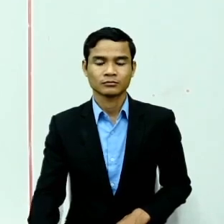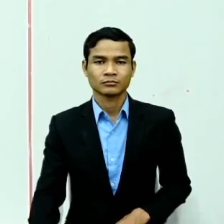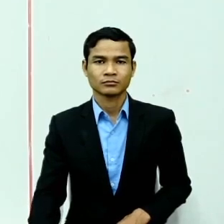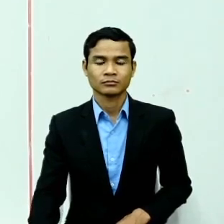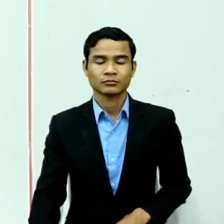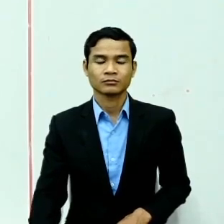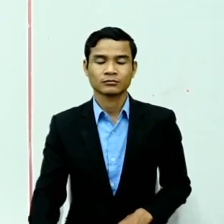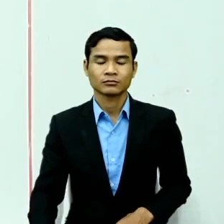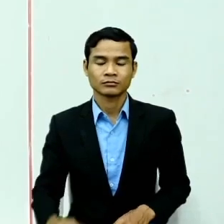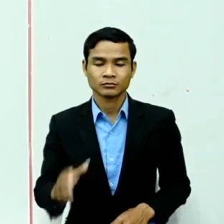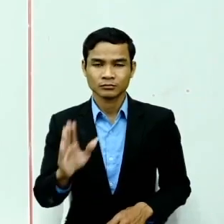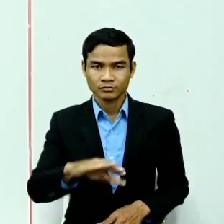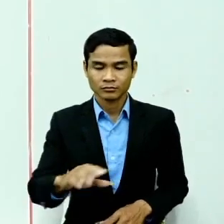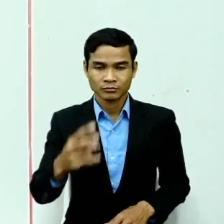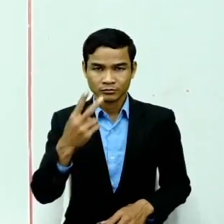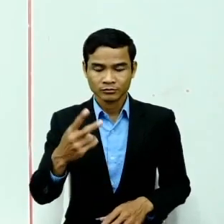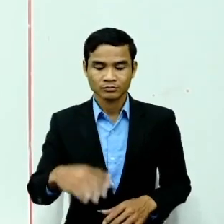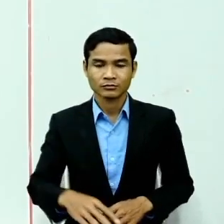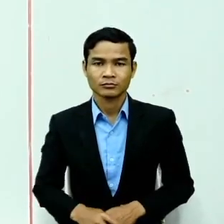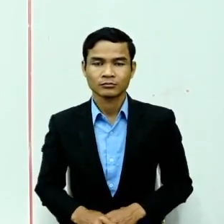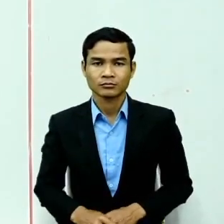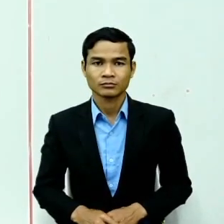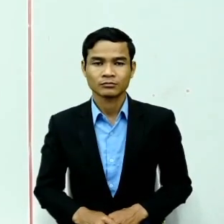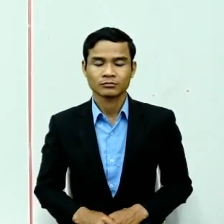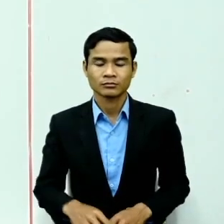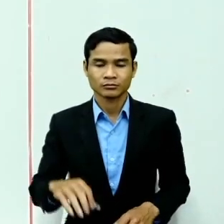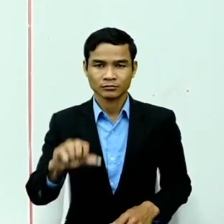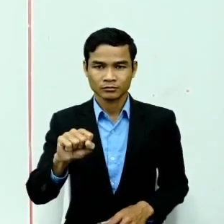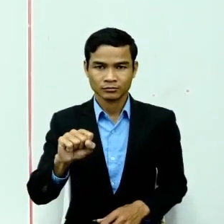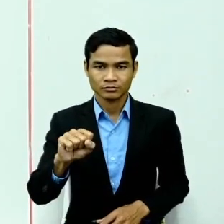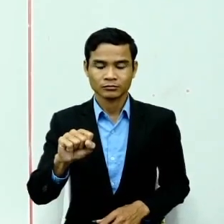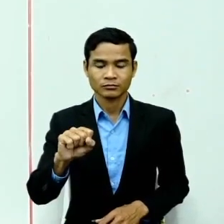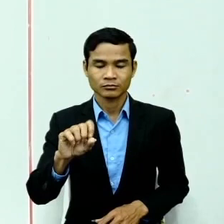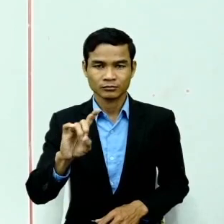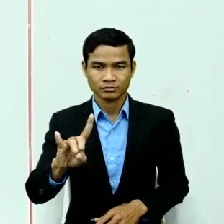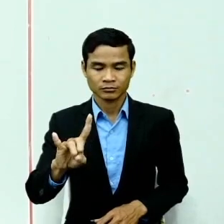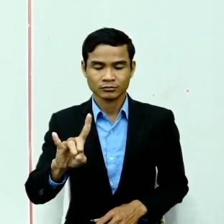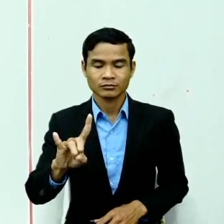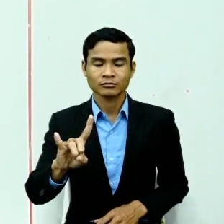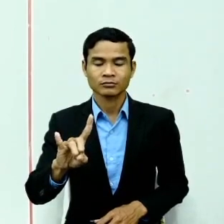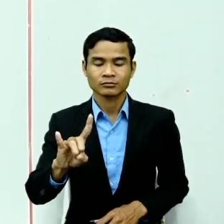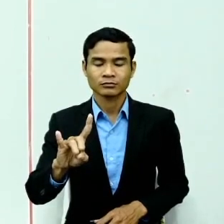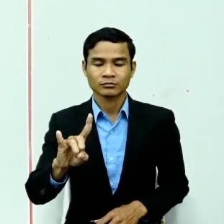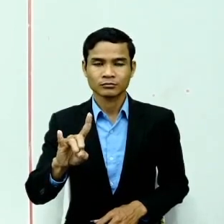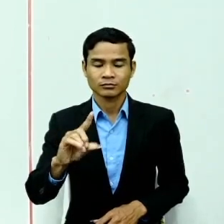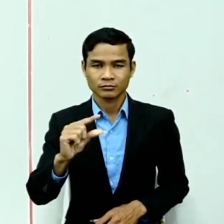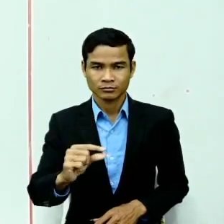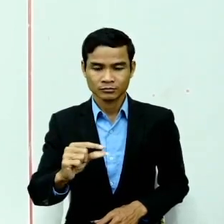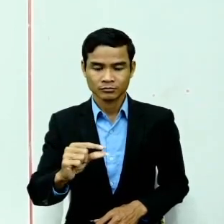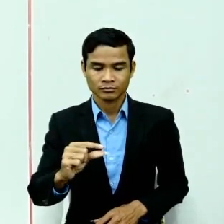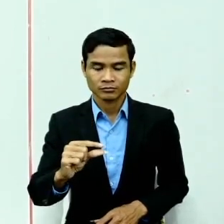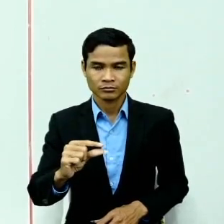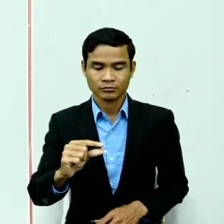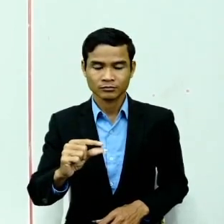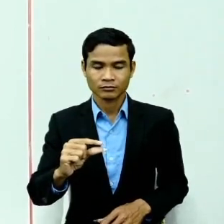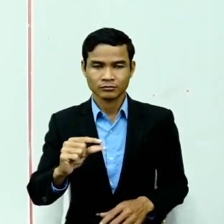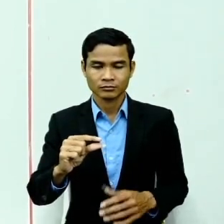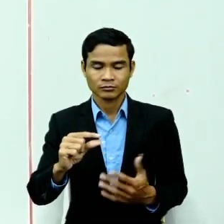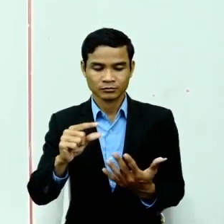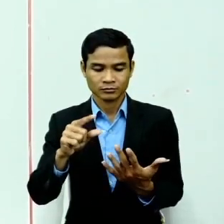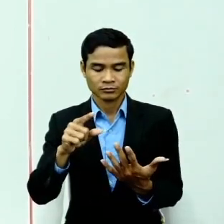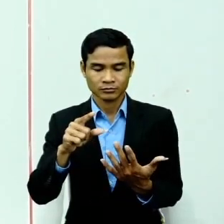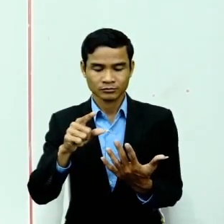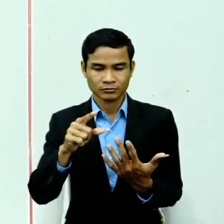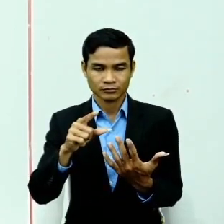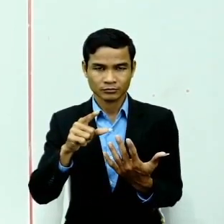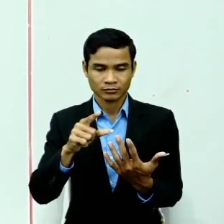chà con tim toán to nâng mố tầm cóm cấm to nừng